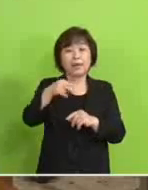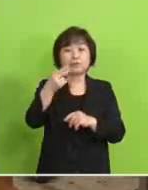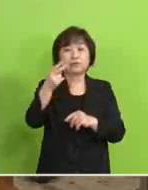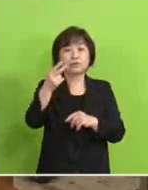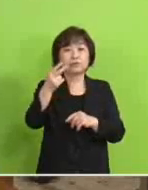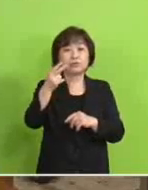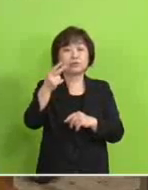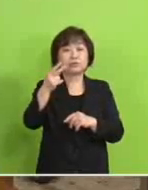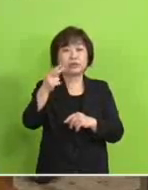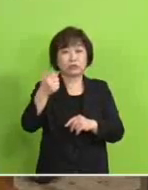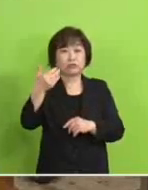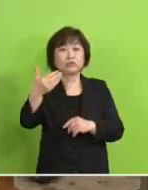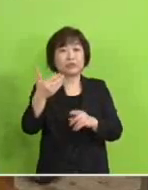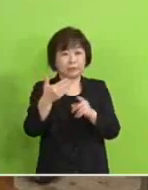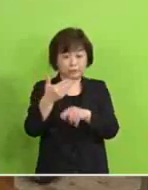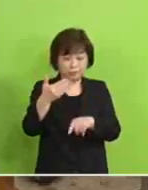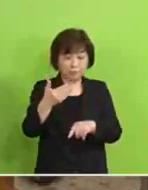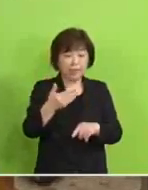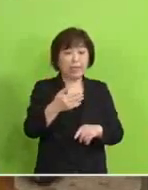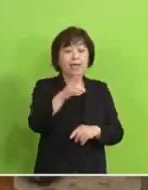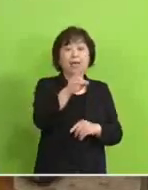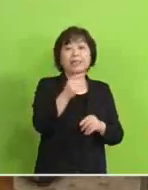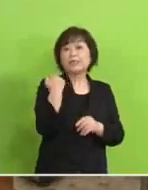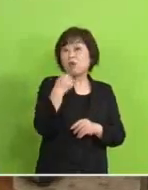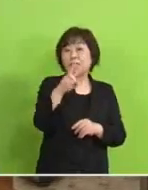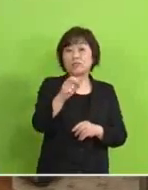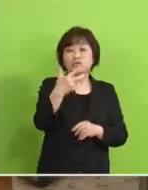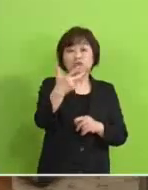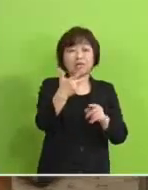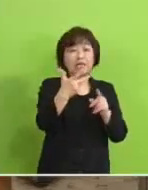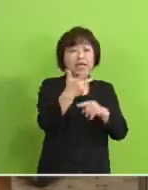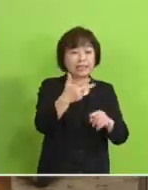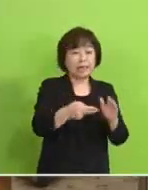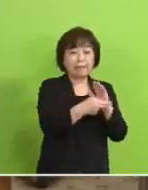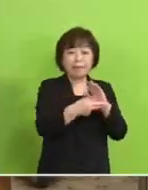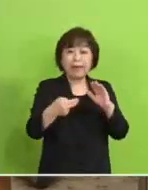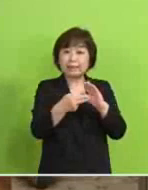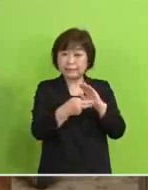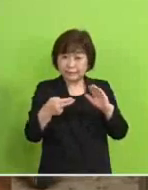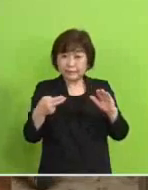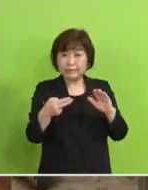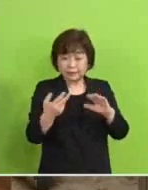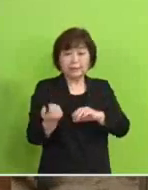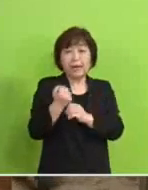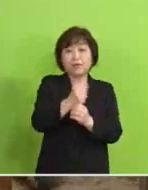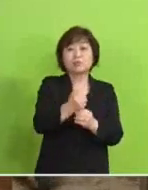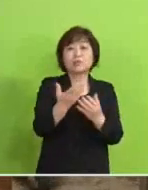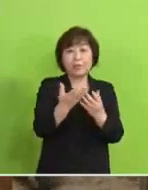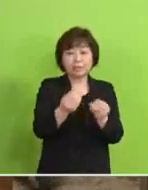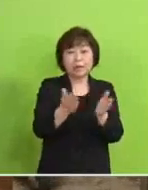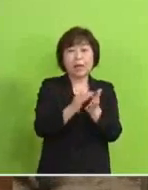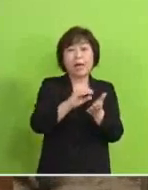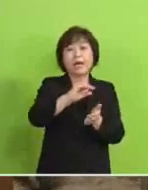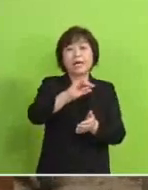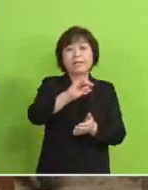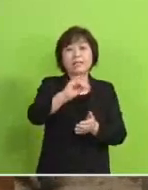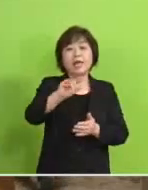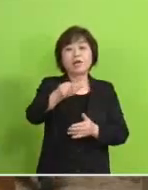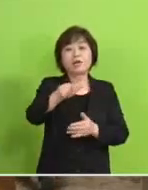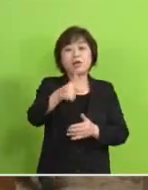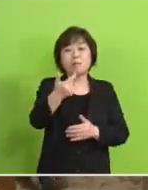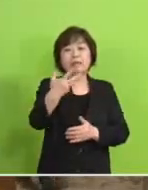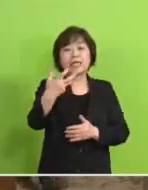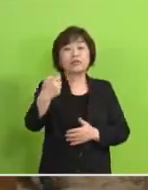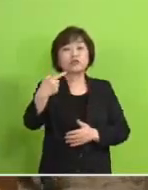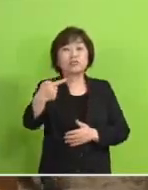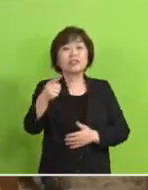229名、そして昨日は27名の方が退院ご回復をされました。合計で1681